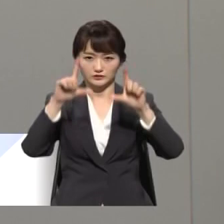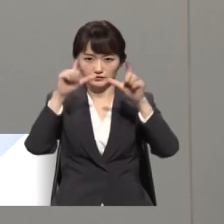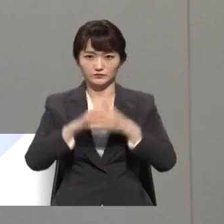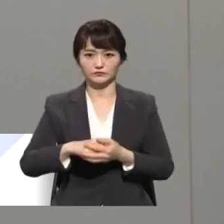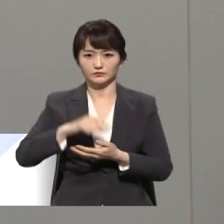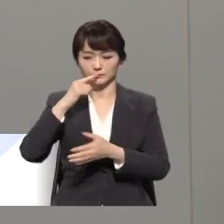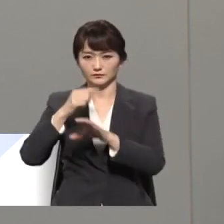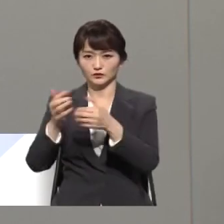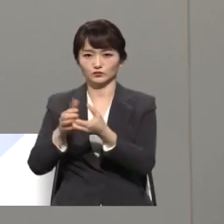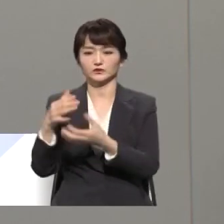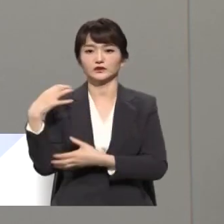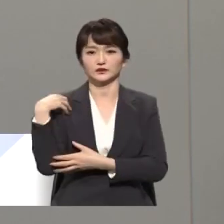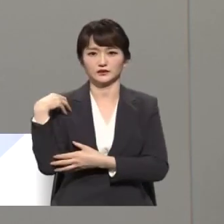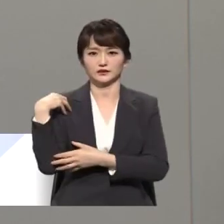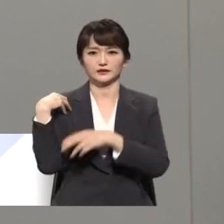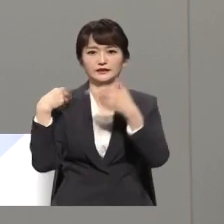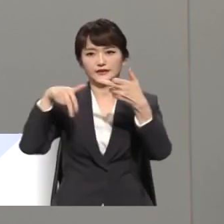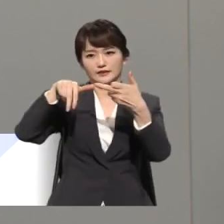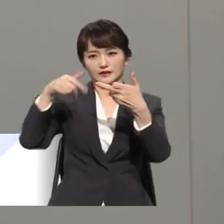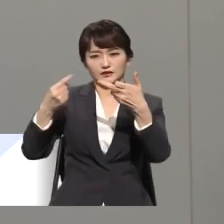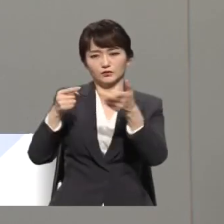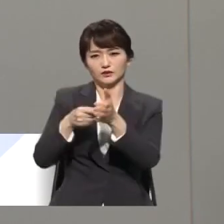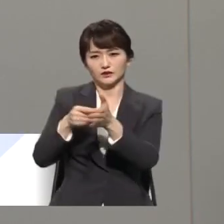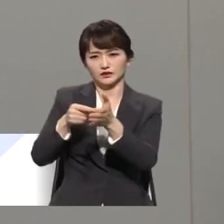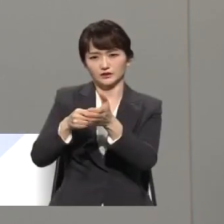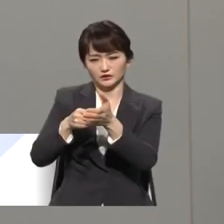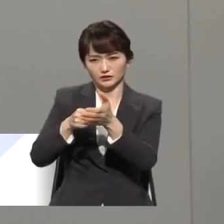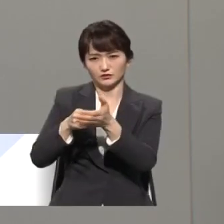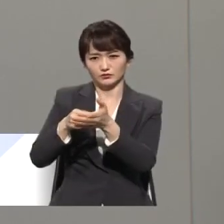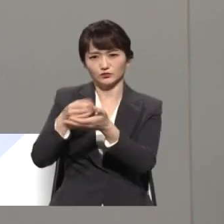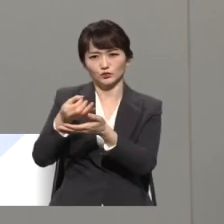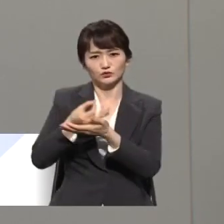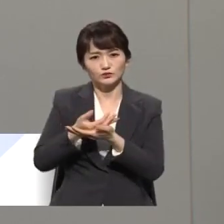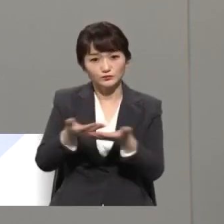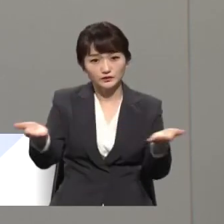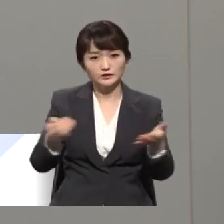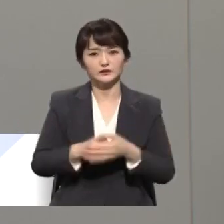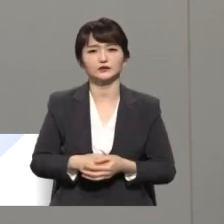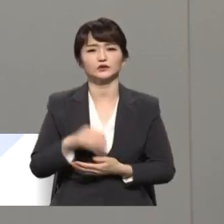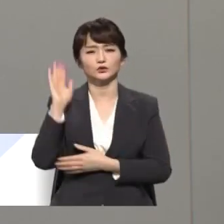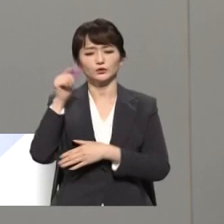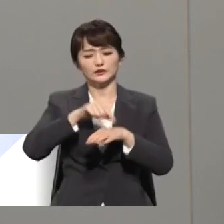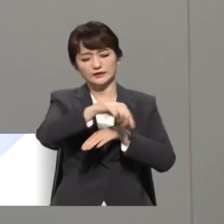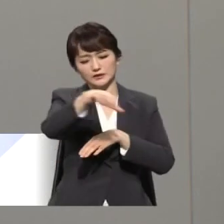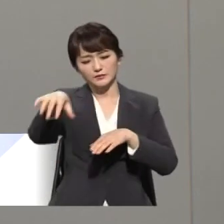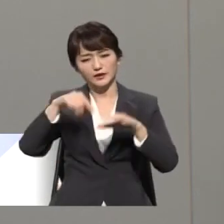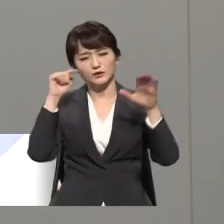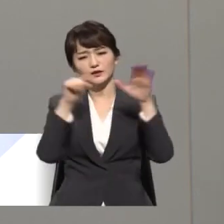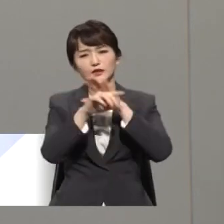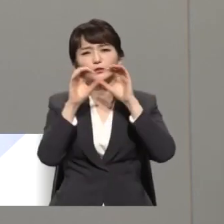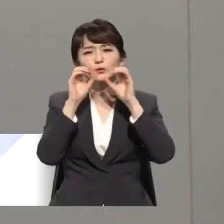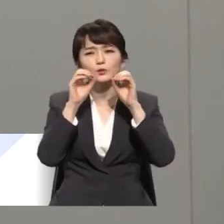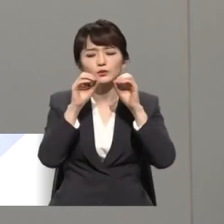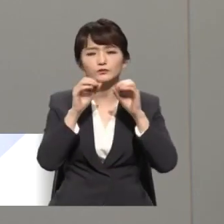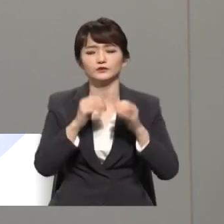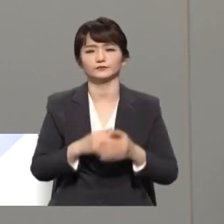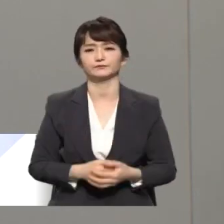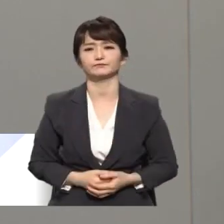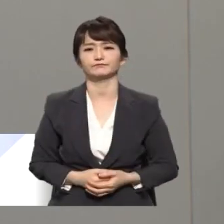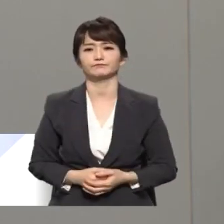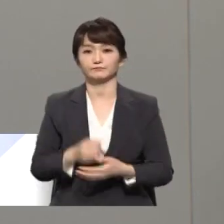회 긴급 추경을 통과시켰습니다 자지 바로 지금 많이 우세를 다니는데 많은 분들께서 그래도